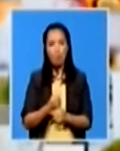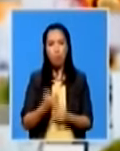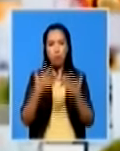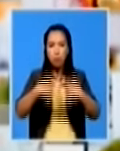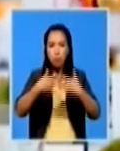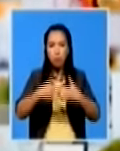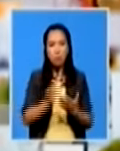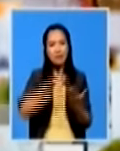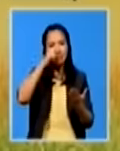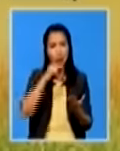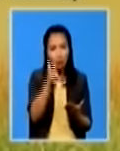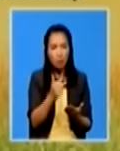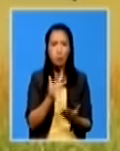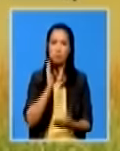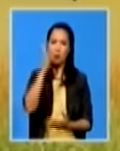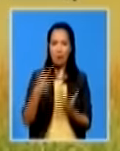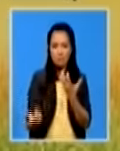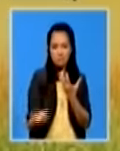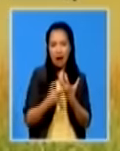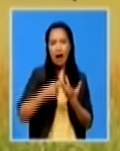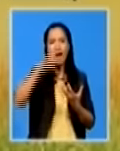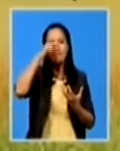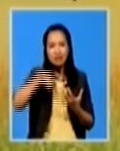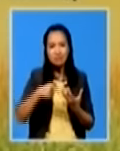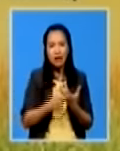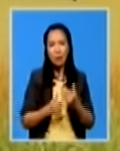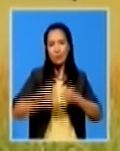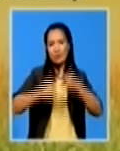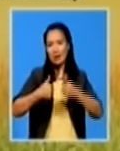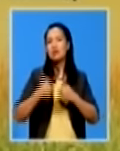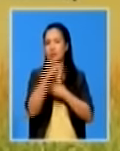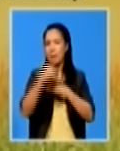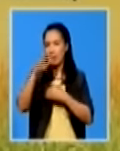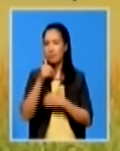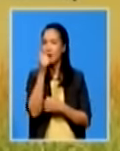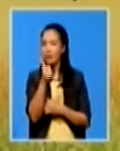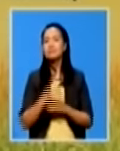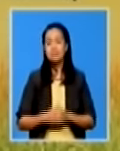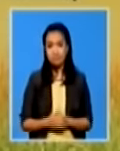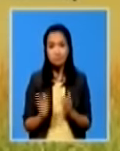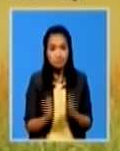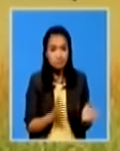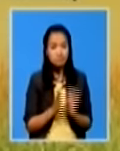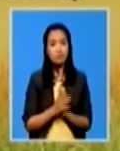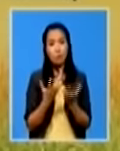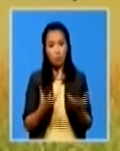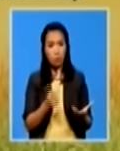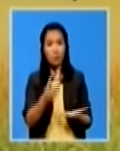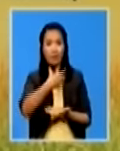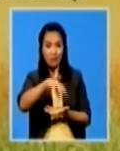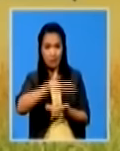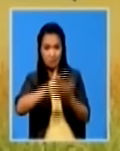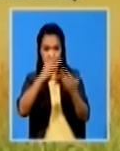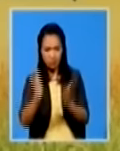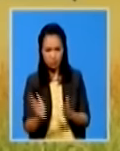ก็จะเป็นสินค้าแบรนด์ไทยนะครับซึ่งพอจะแข่งขันกับต่างประเทศเขาได้นะครับในโลกปัจจุบันนอกจากนวัตกรรมที่เรากำลังกล่าวนั้น